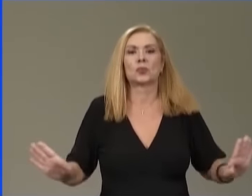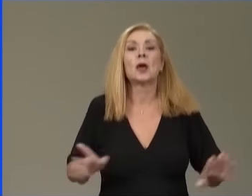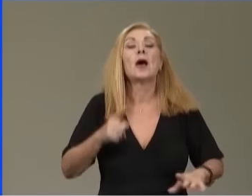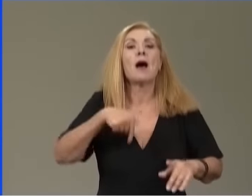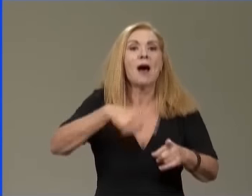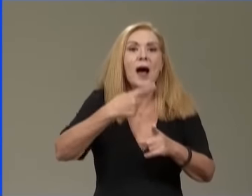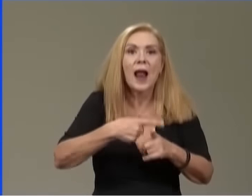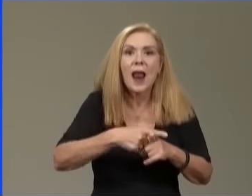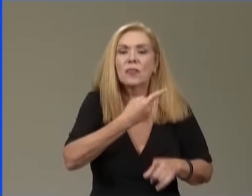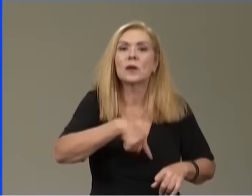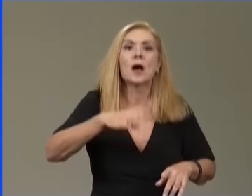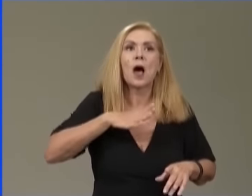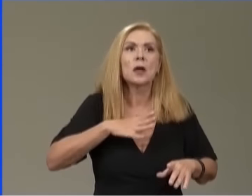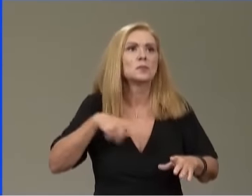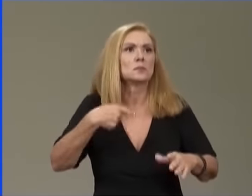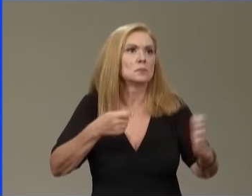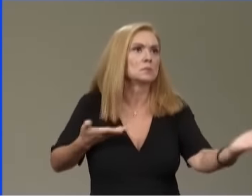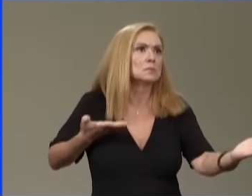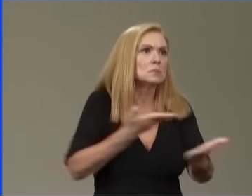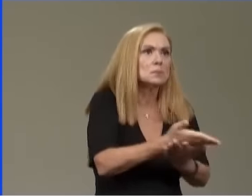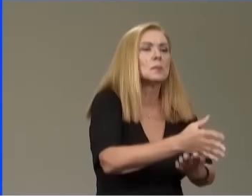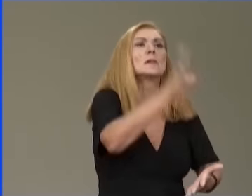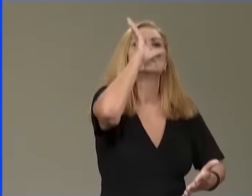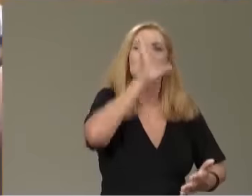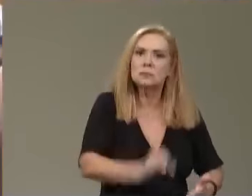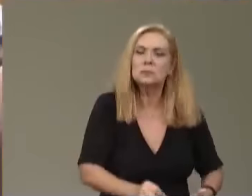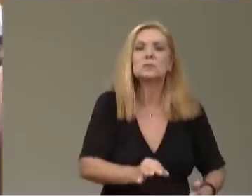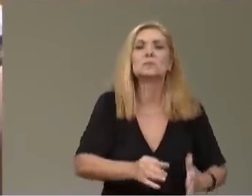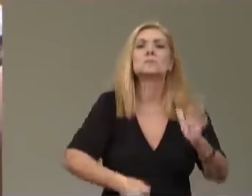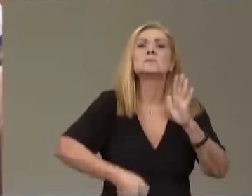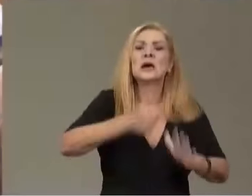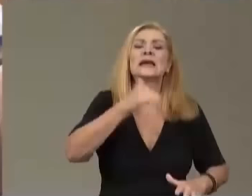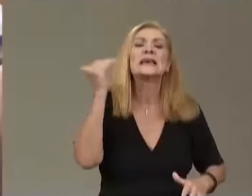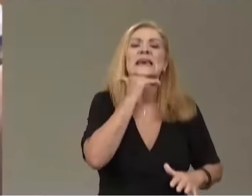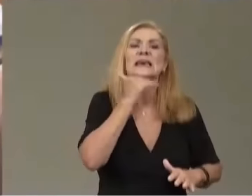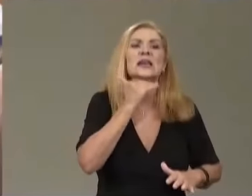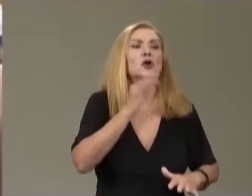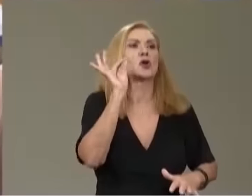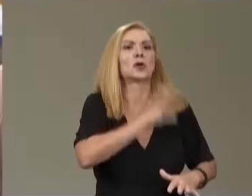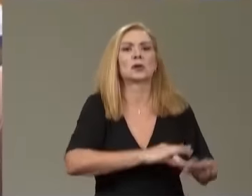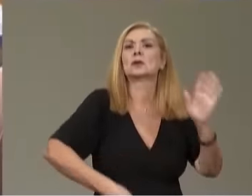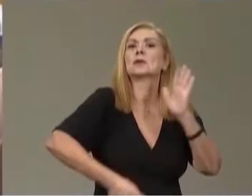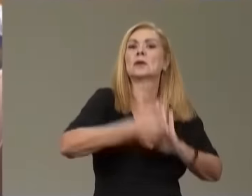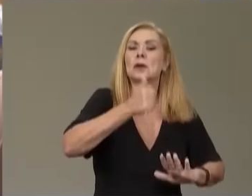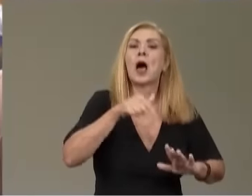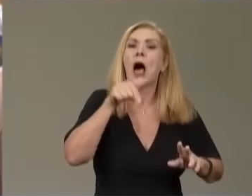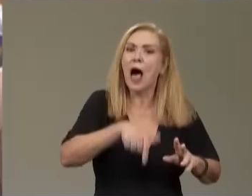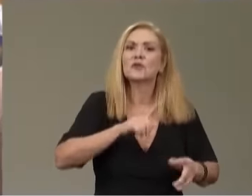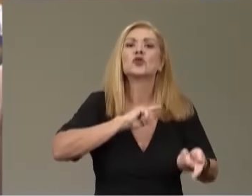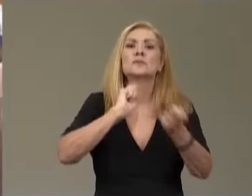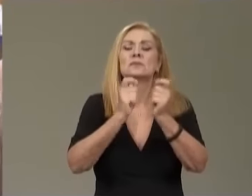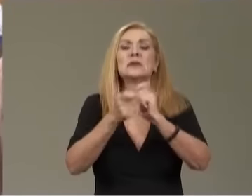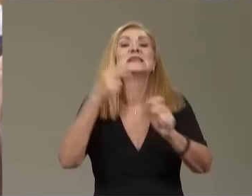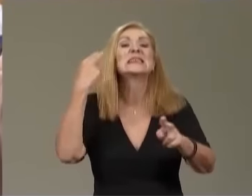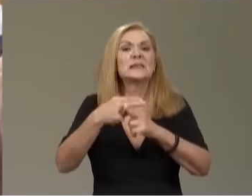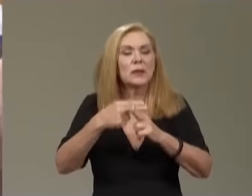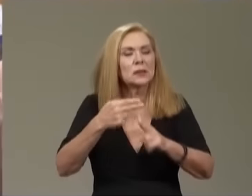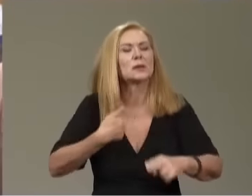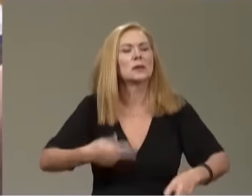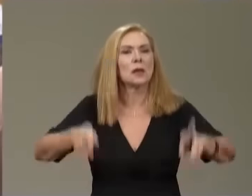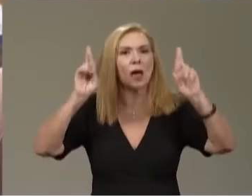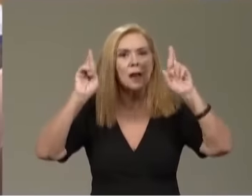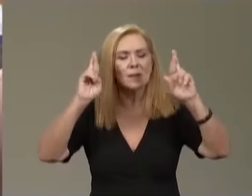πολίτης, καταφεύγοντας τη δικαιοσύνη, θα βρίσκει πραγματικά και πολύ πιο γρήγορα το δίκαιο του. Έχουμε κάνει όλες τις σημαντικές μεταρρυθμίσεις που μας κάνουν αισιόδοξους ότι